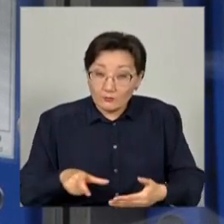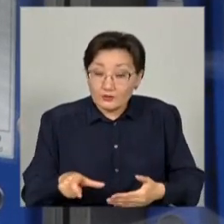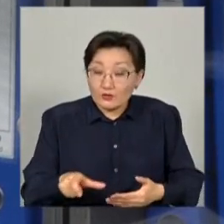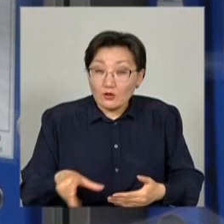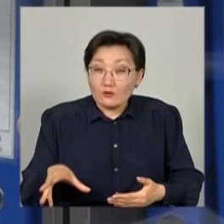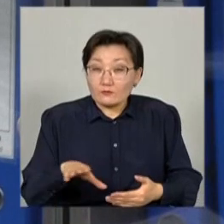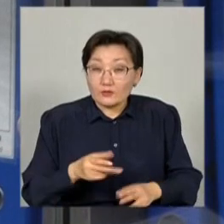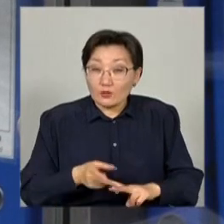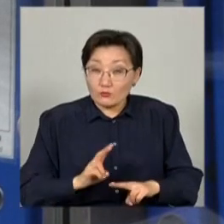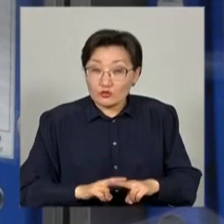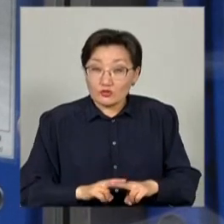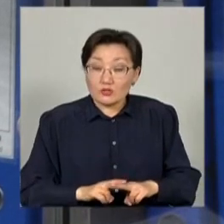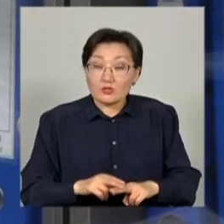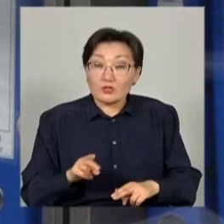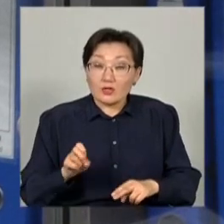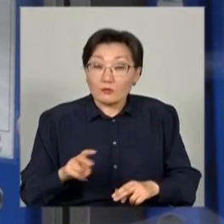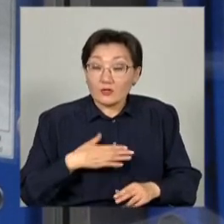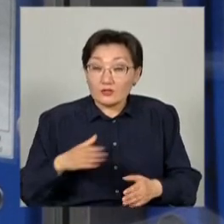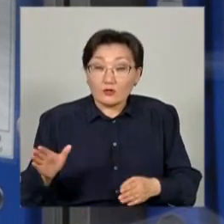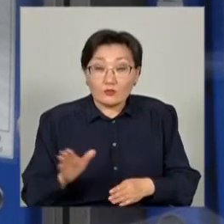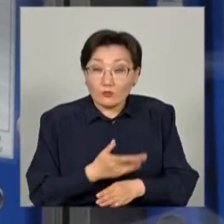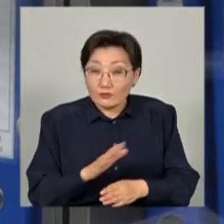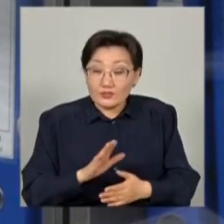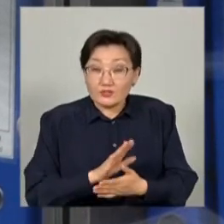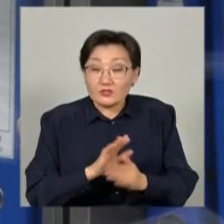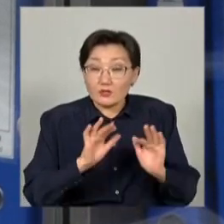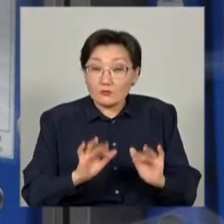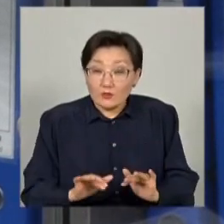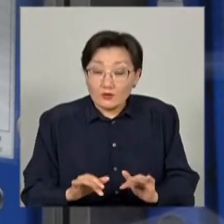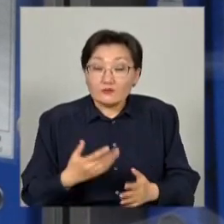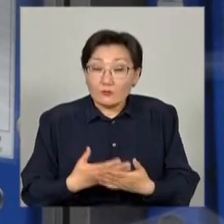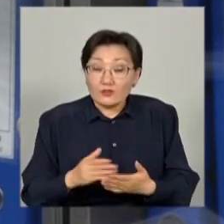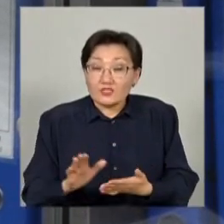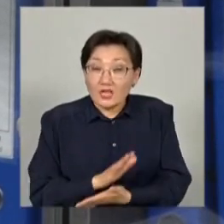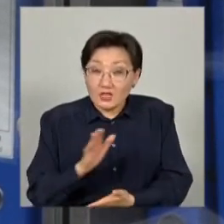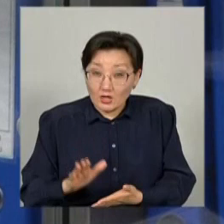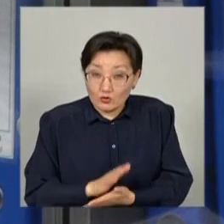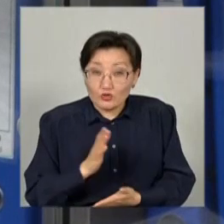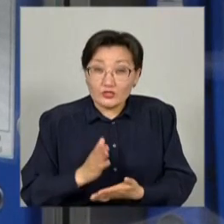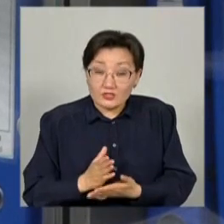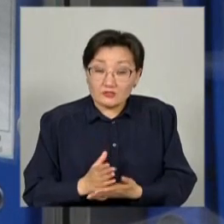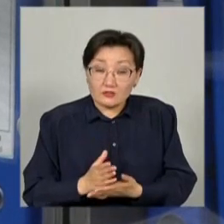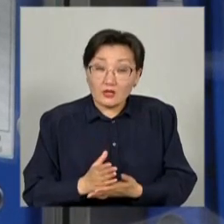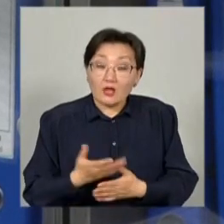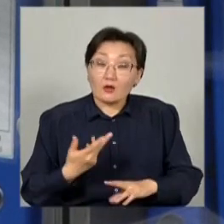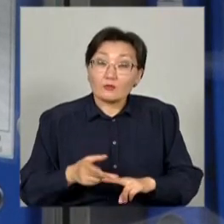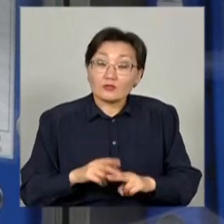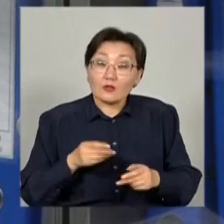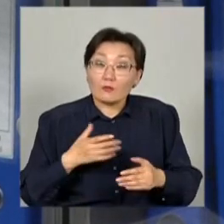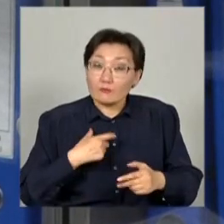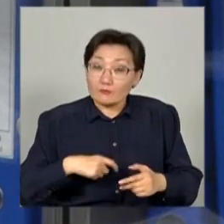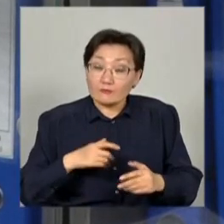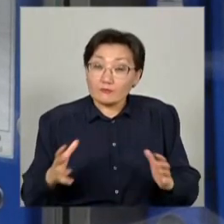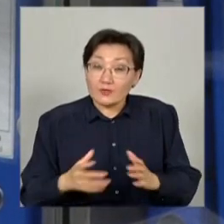все равно, как бы мы ни убирали, все равно прогнозируют гололедицу, все равно гололедные явления будут. Поэтому берегите